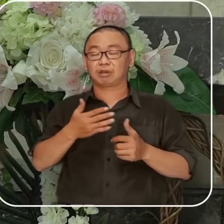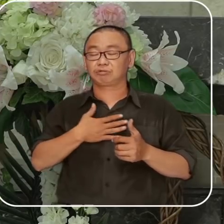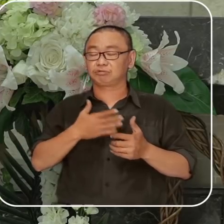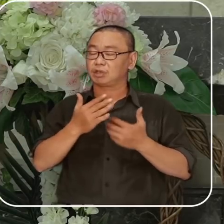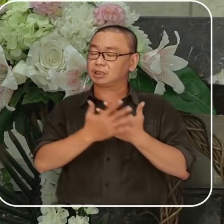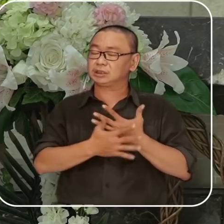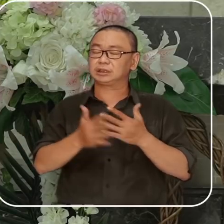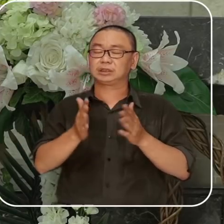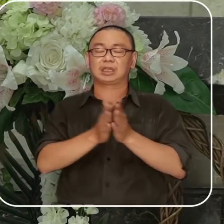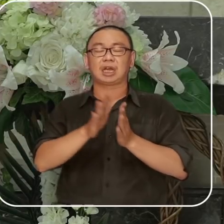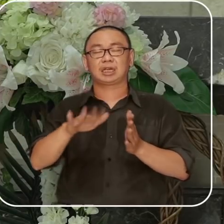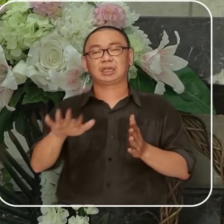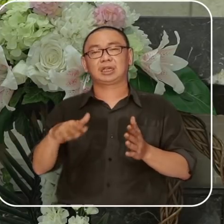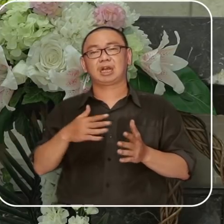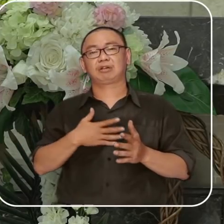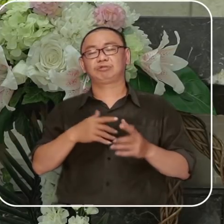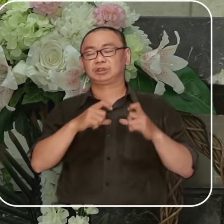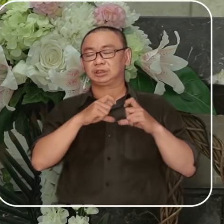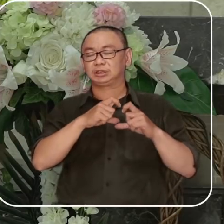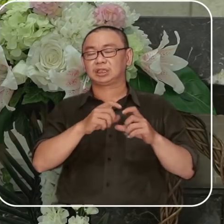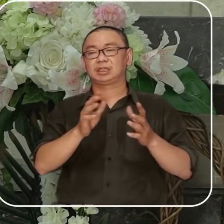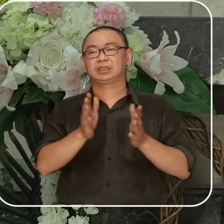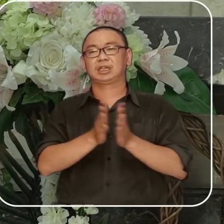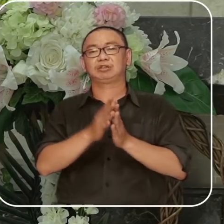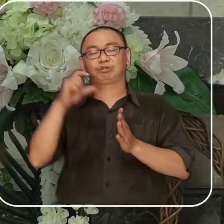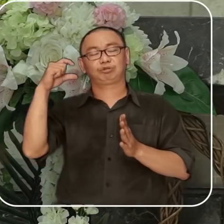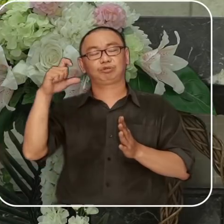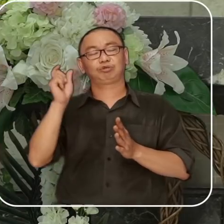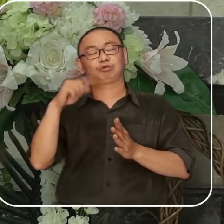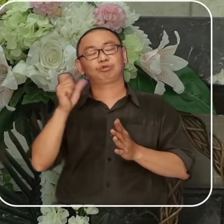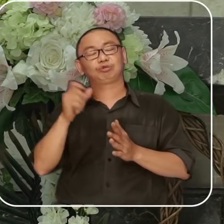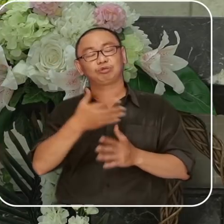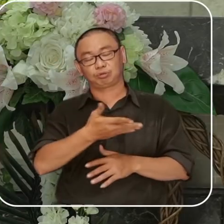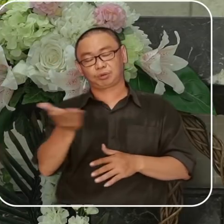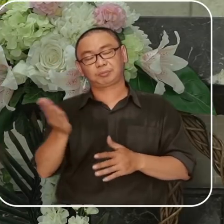dan anak-anak yang aku cintai, dan cucu-cucu semuanya.